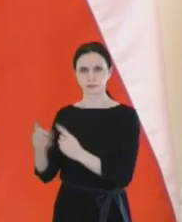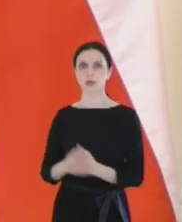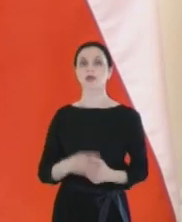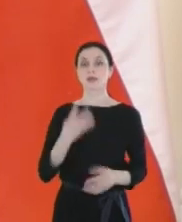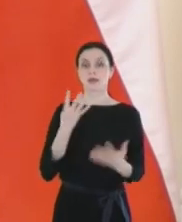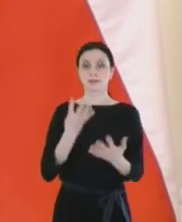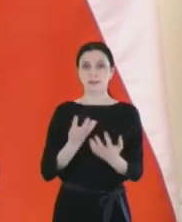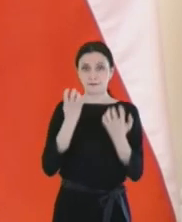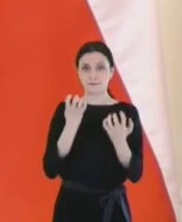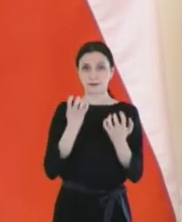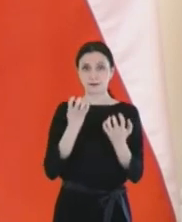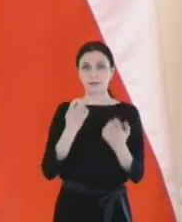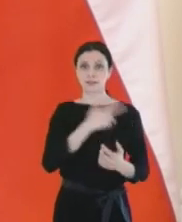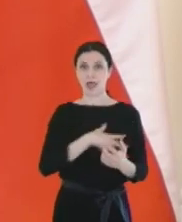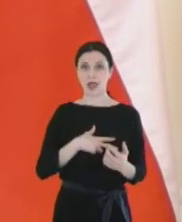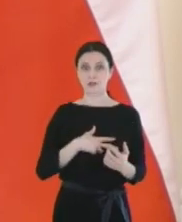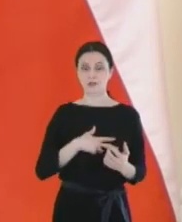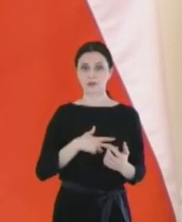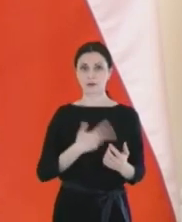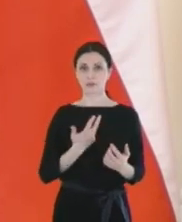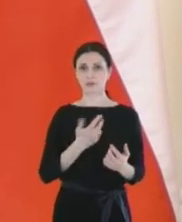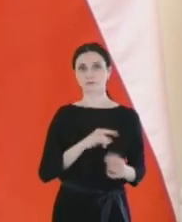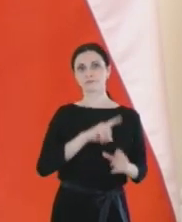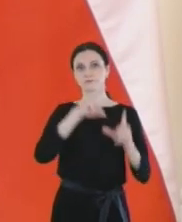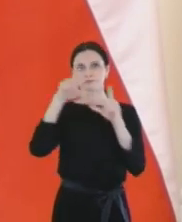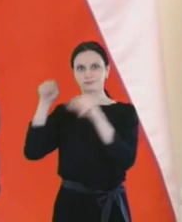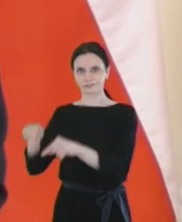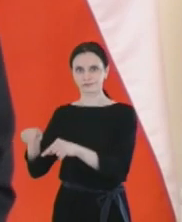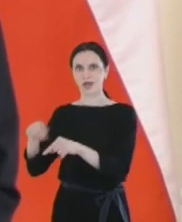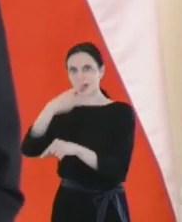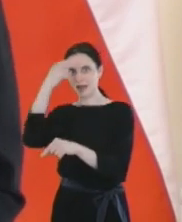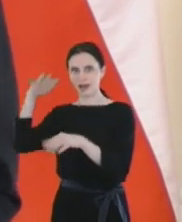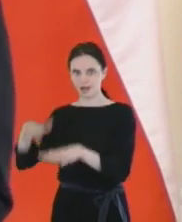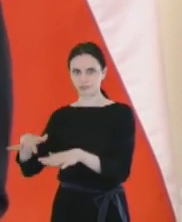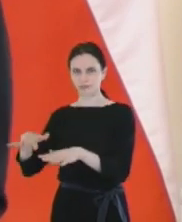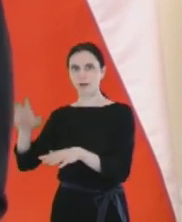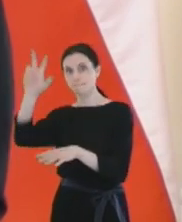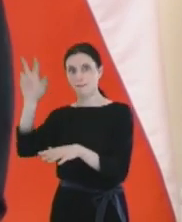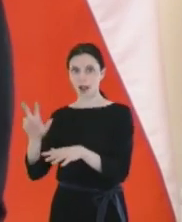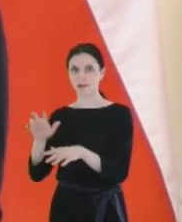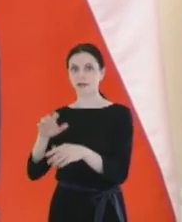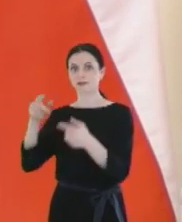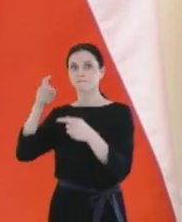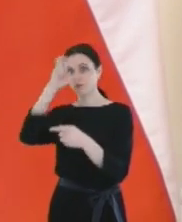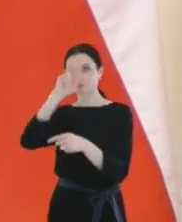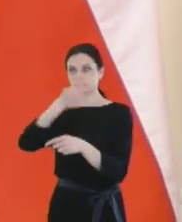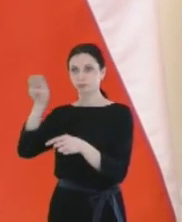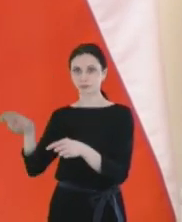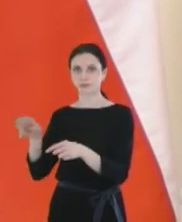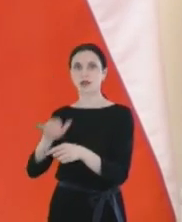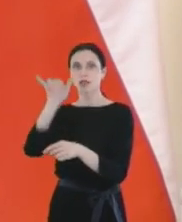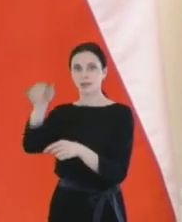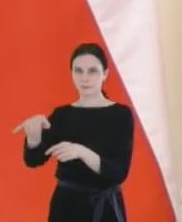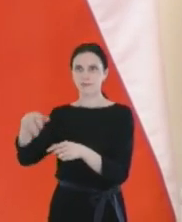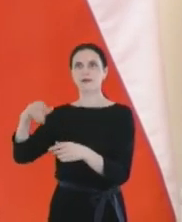Danijos pajėgos dalyvavo NATO oro policijos misijoje čia, Baltijos šalyse, ir daugiausia tų misijų buvo būtent